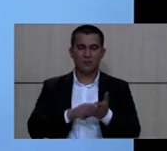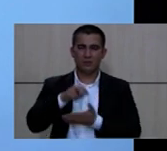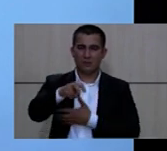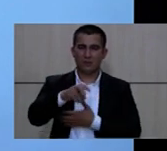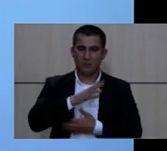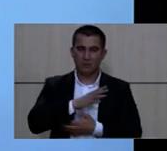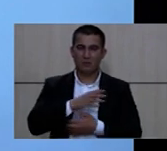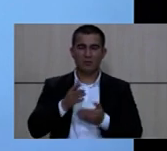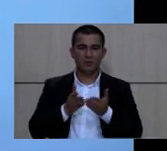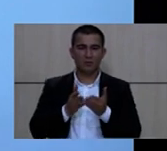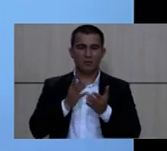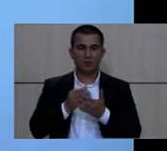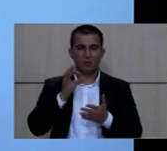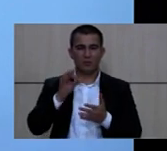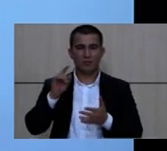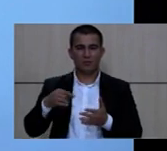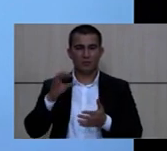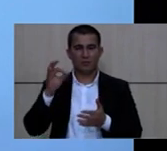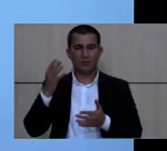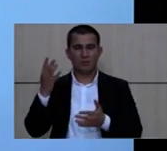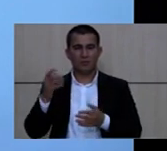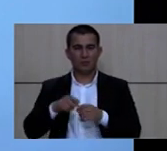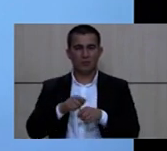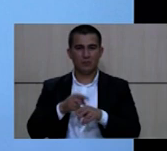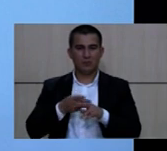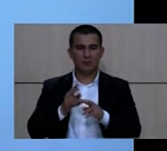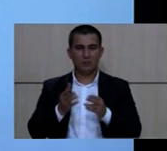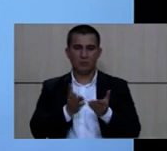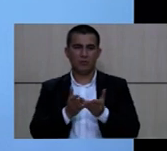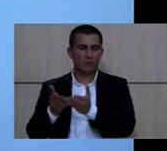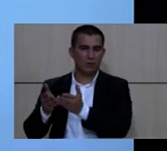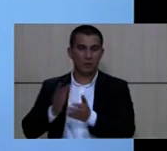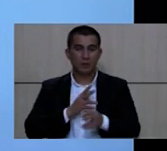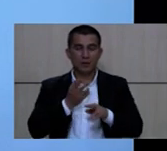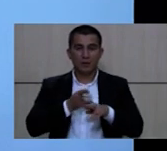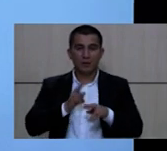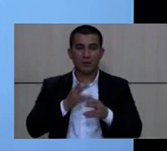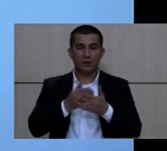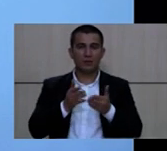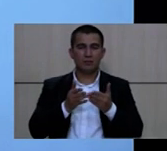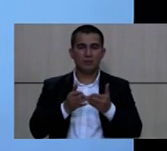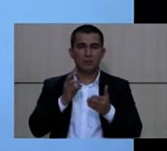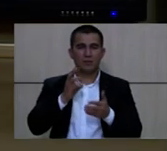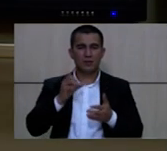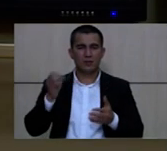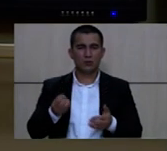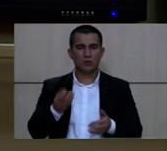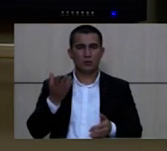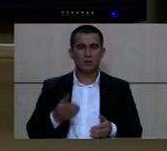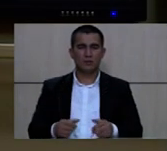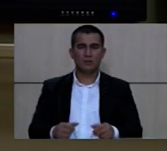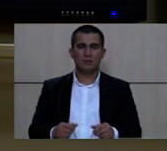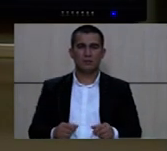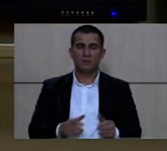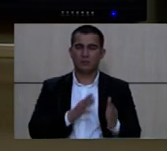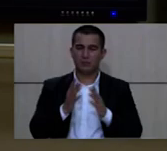sakraganda qayiq 0.4 metr sekund tezlik olgan bo'lsa, qayiqning massasini aniqlang.